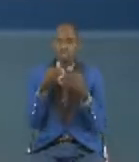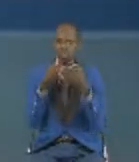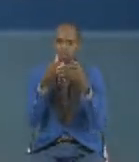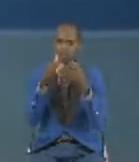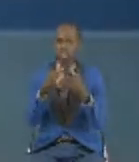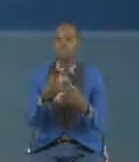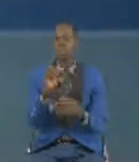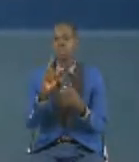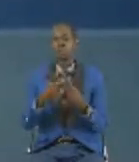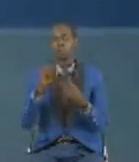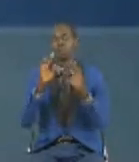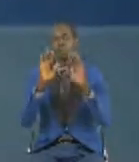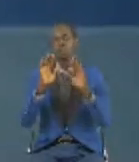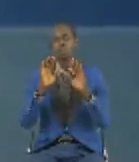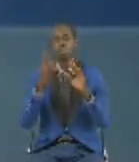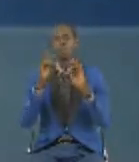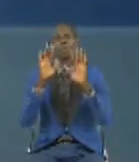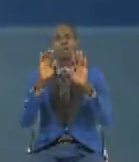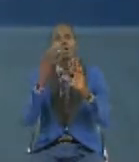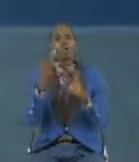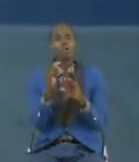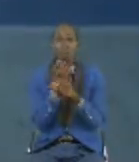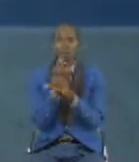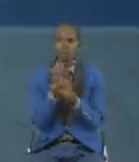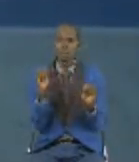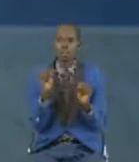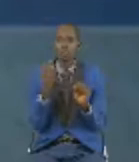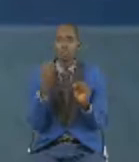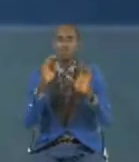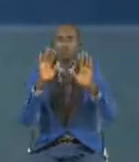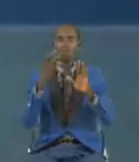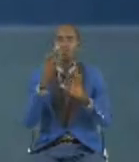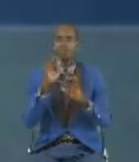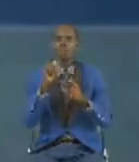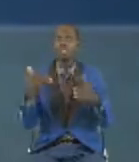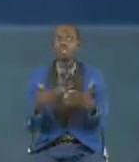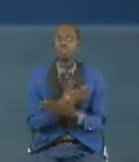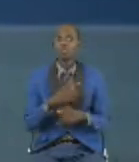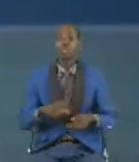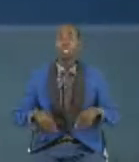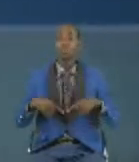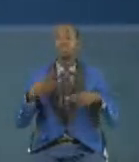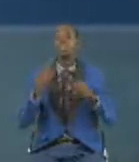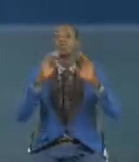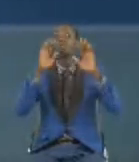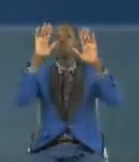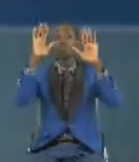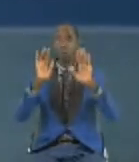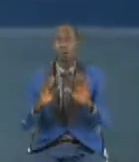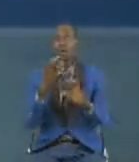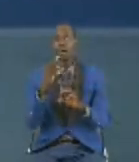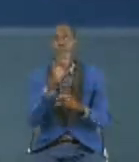Les merveilles du salut. Les merveilles de la nouvelle vie. Les merveilles d'une